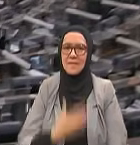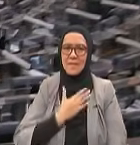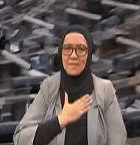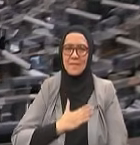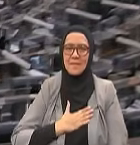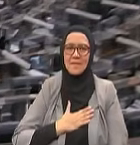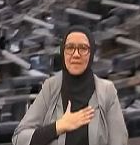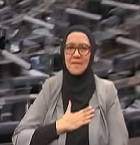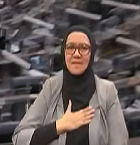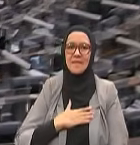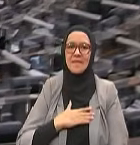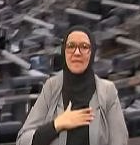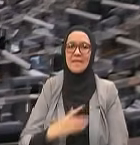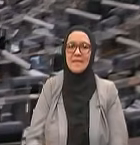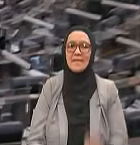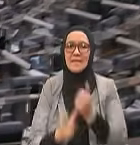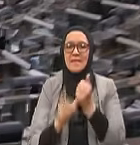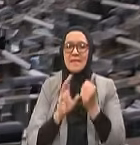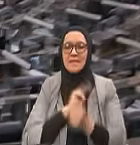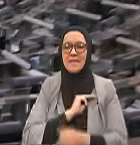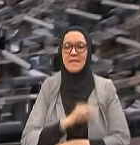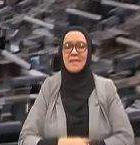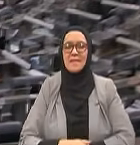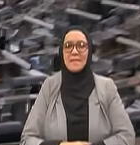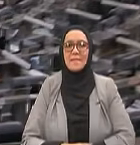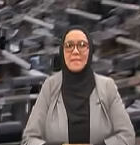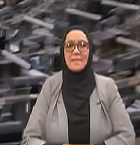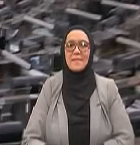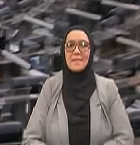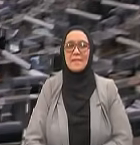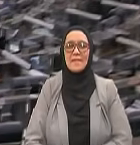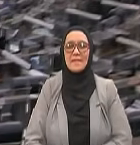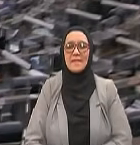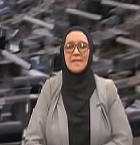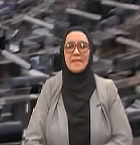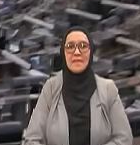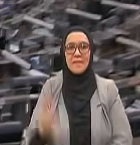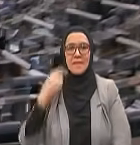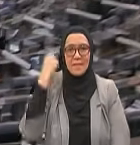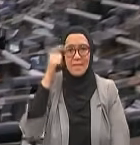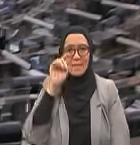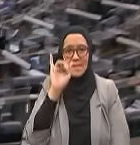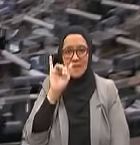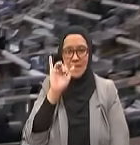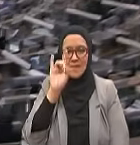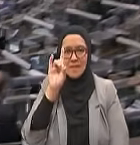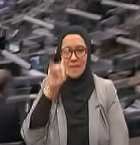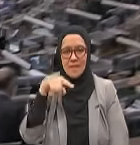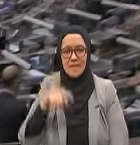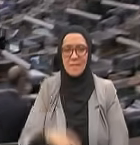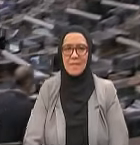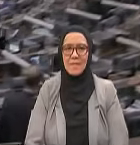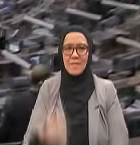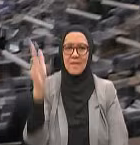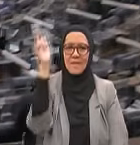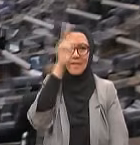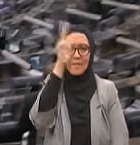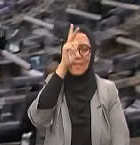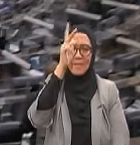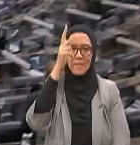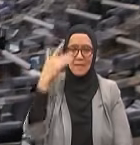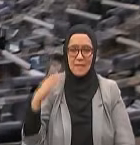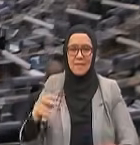timbalan menteri persetujuan suami betul keadaan telah